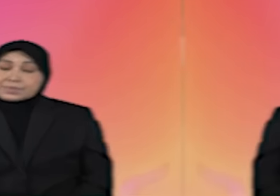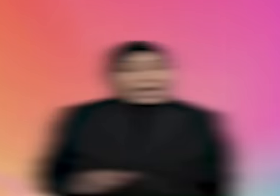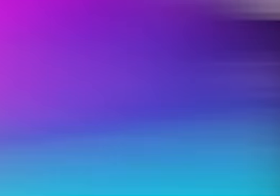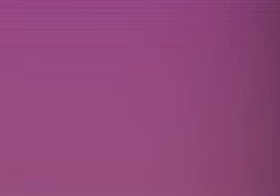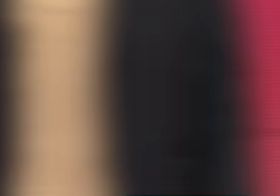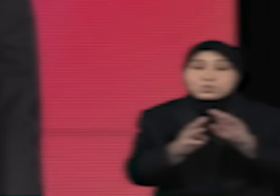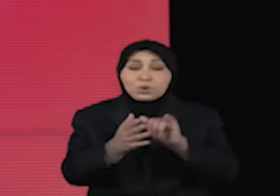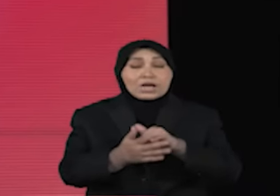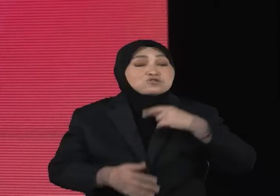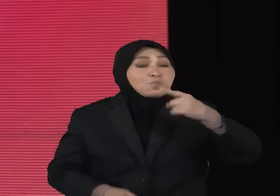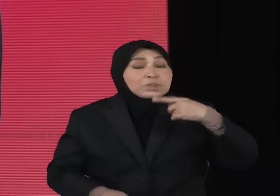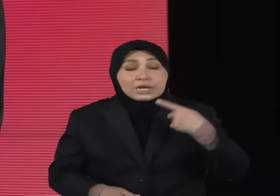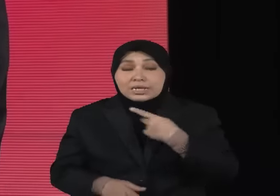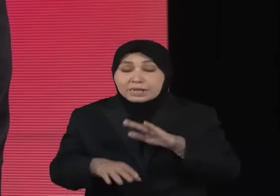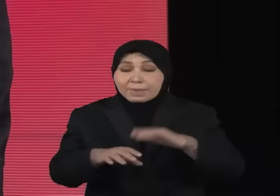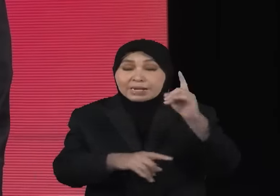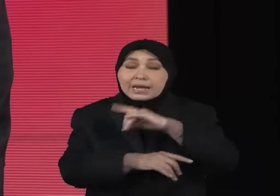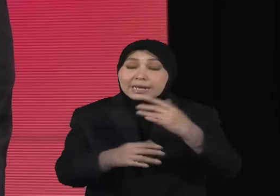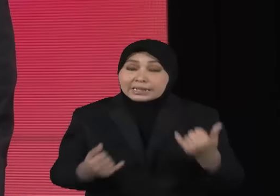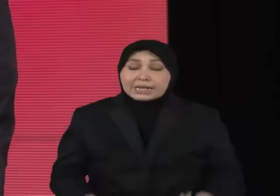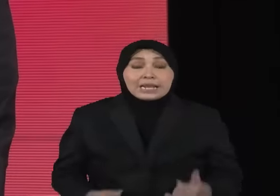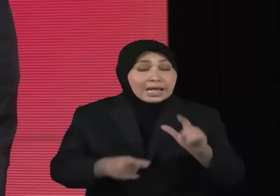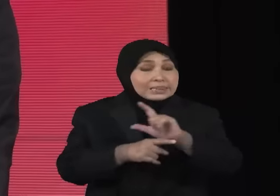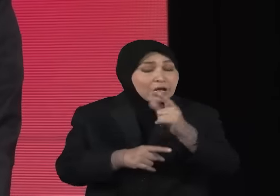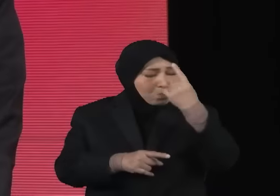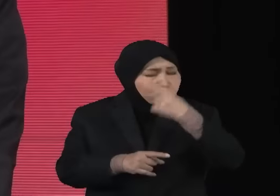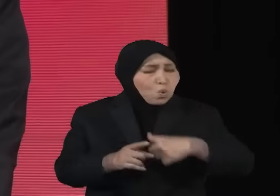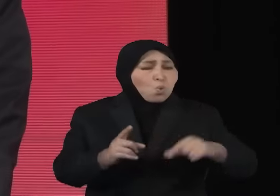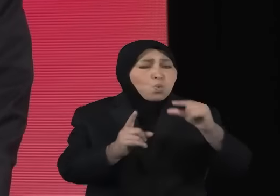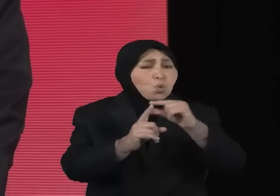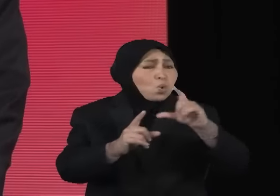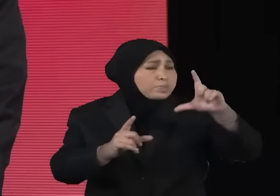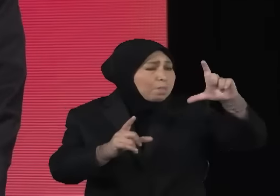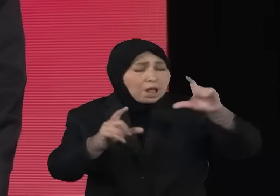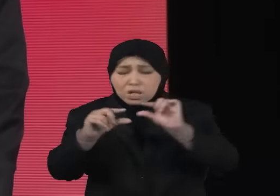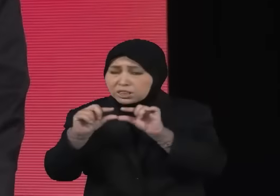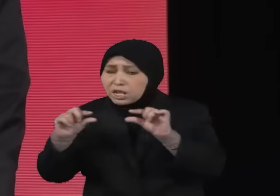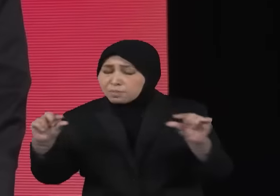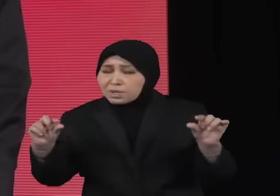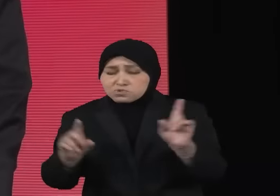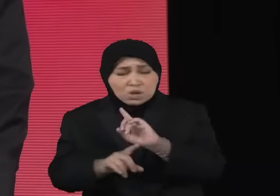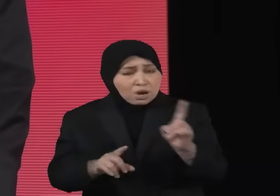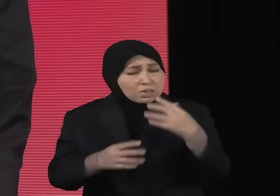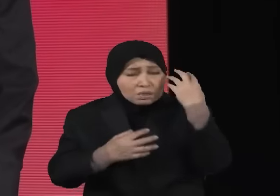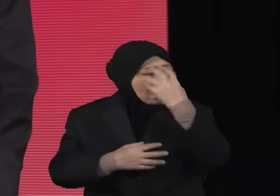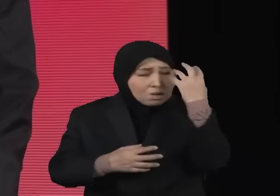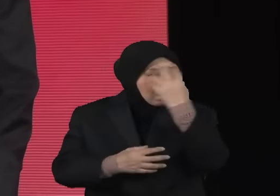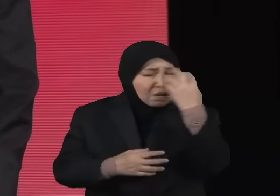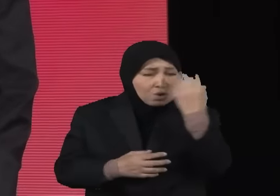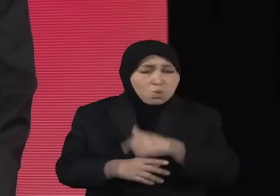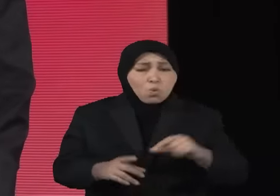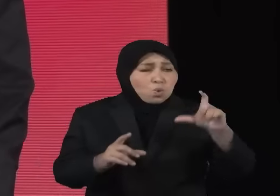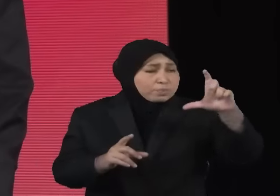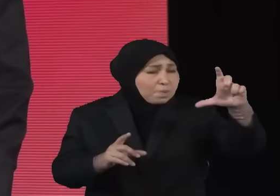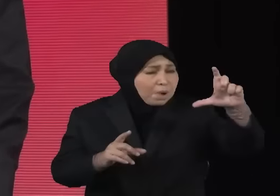Itulah sebutan kita pada hari ini. Latihan huruf yang tebal dan huruf yang nipis. Dan jangan kita keliru. Huruf yang tebal